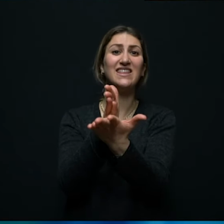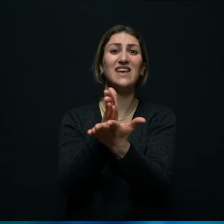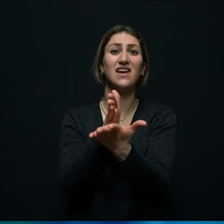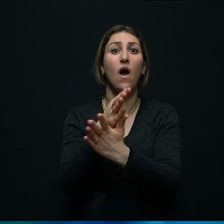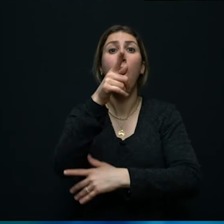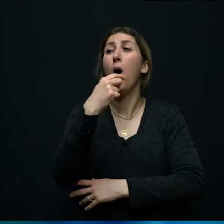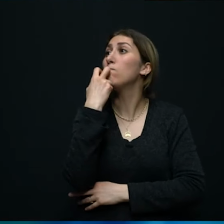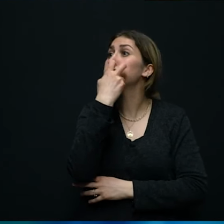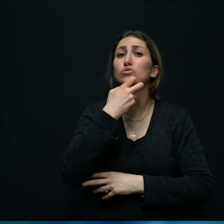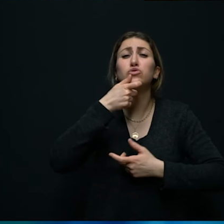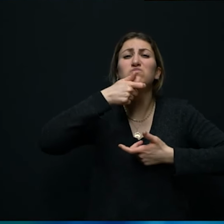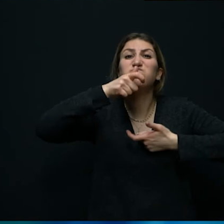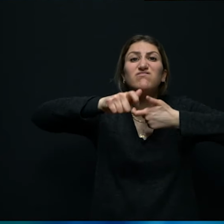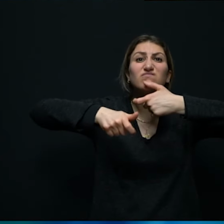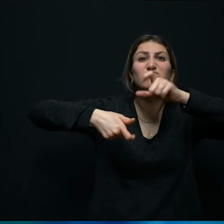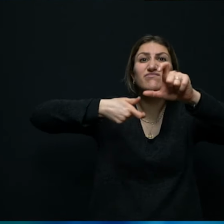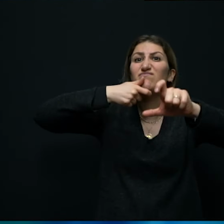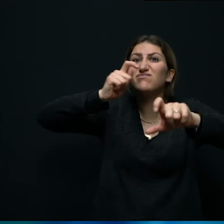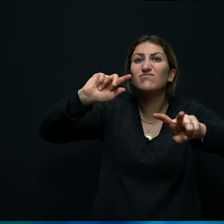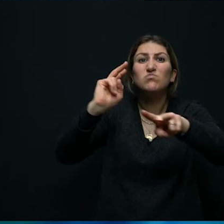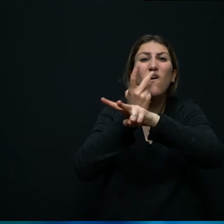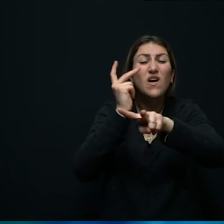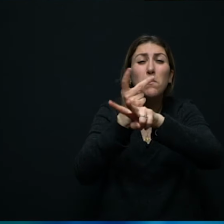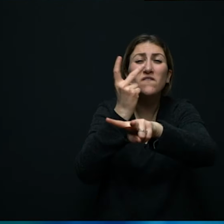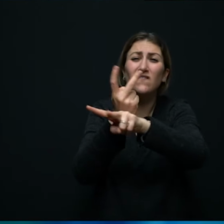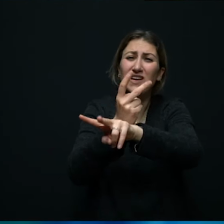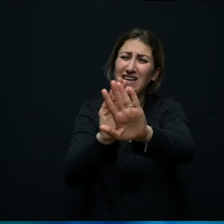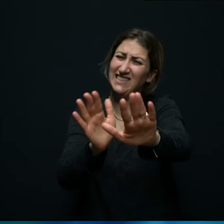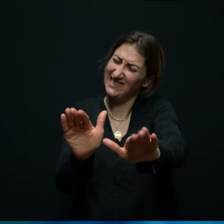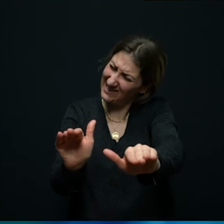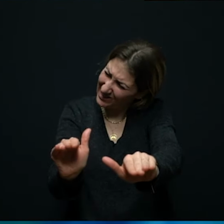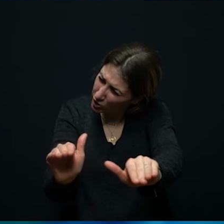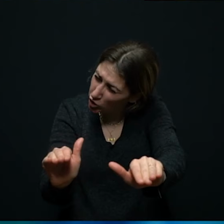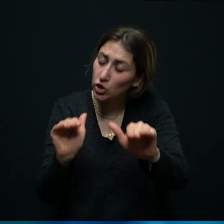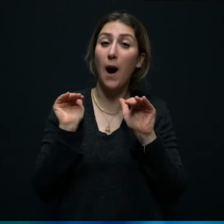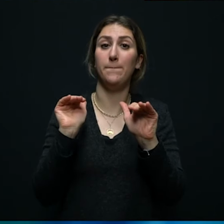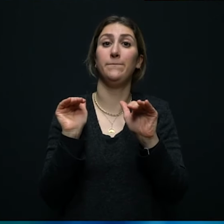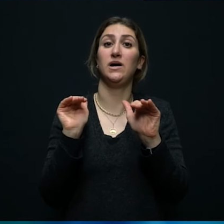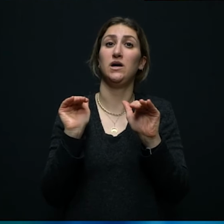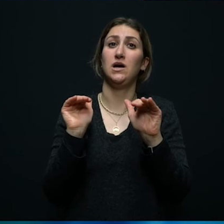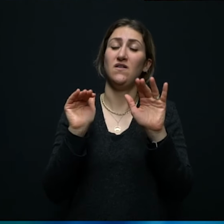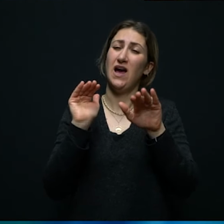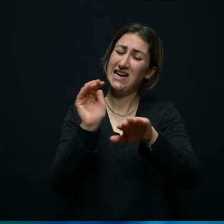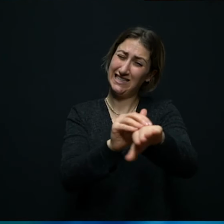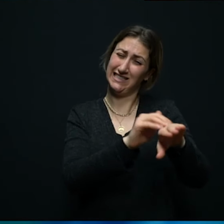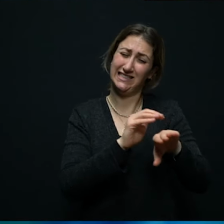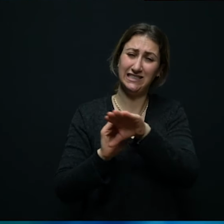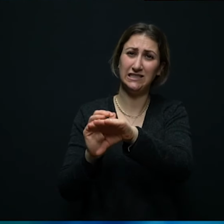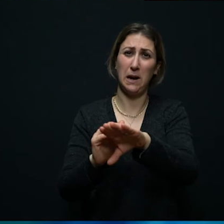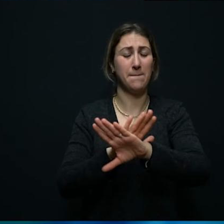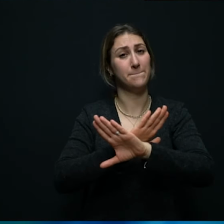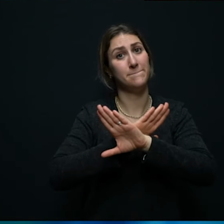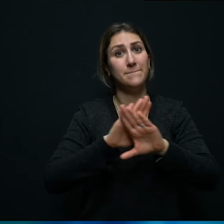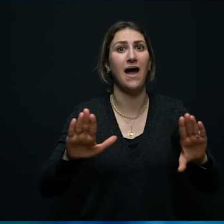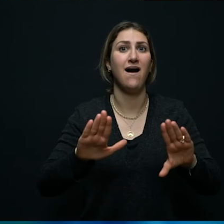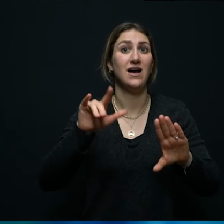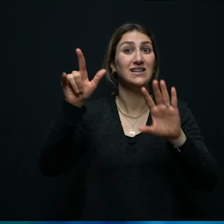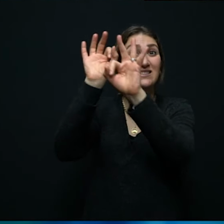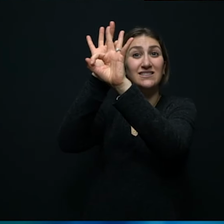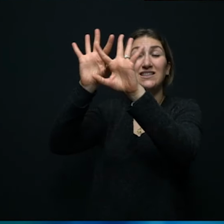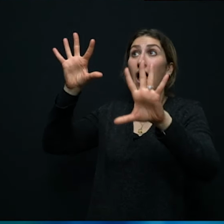continue en disant n'attriste est pas le saint-esprit de dieu souvent on sort ce verset de son contexte en dix ans